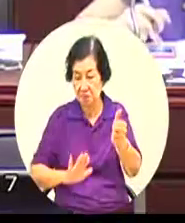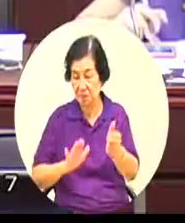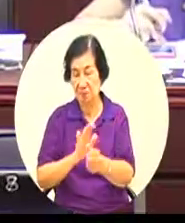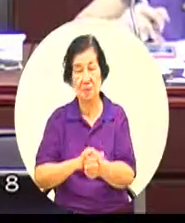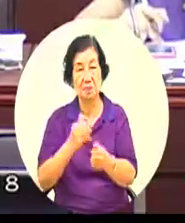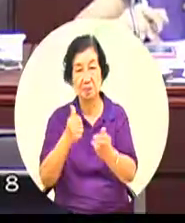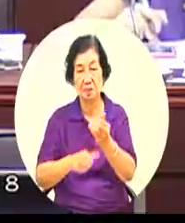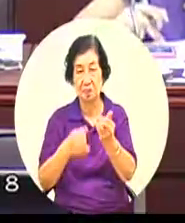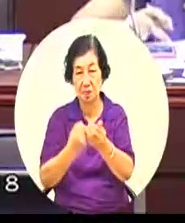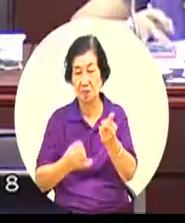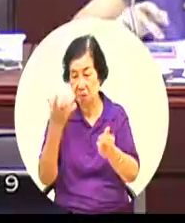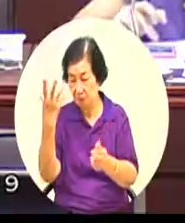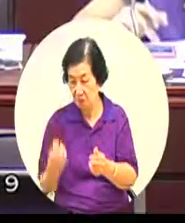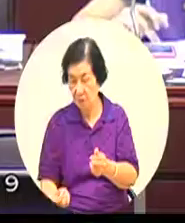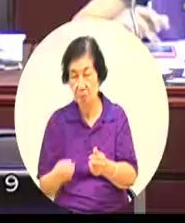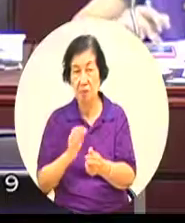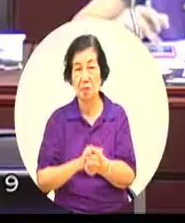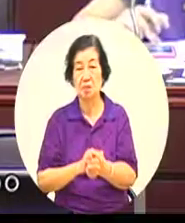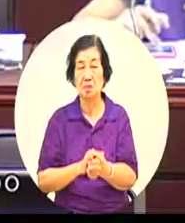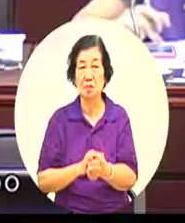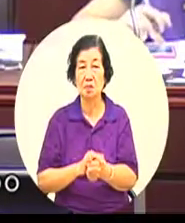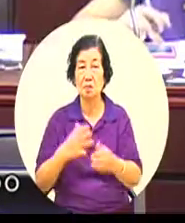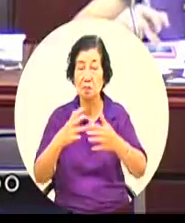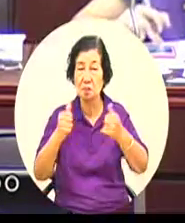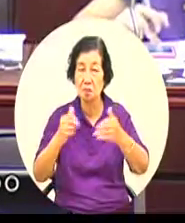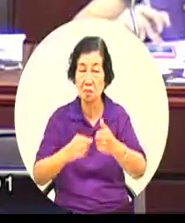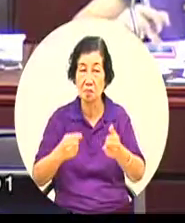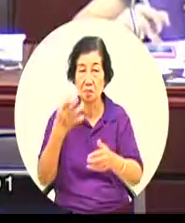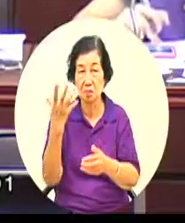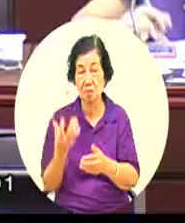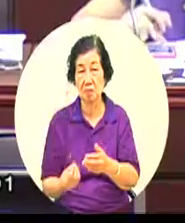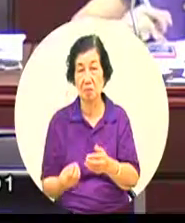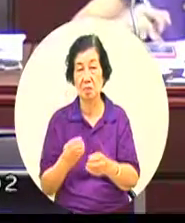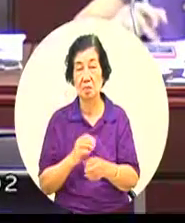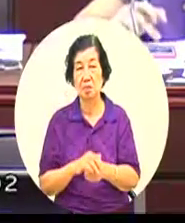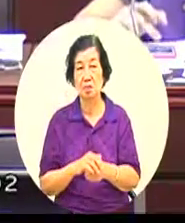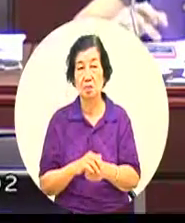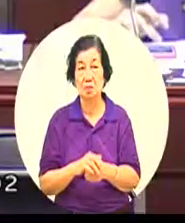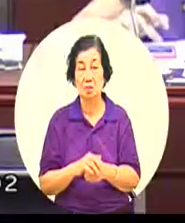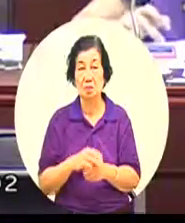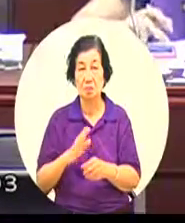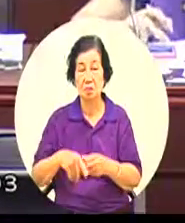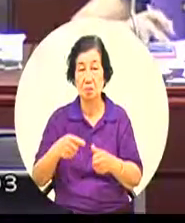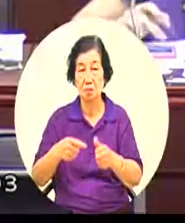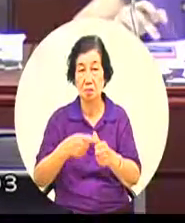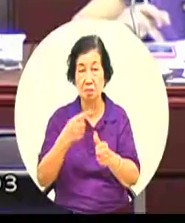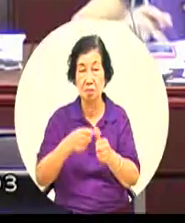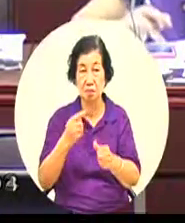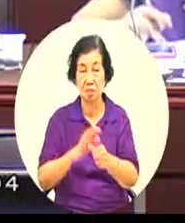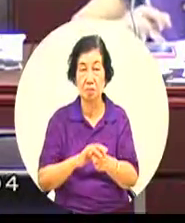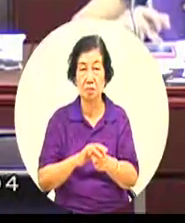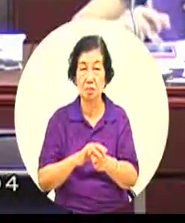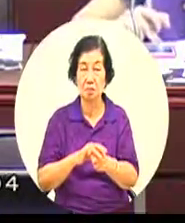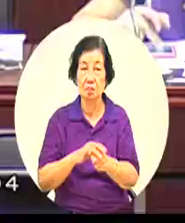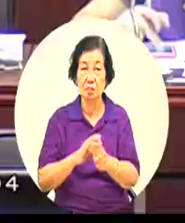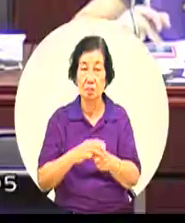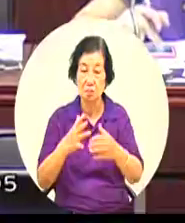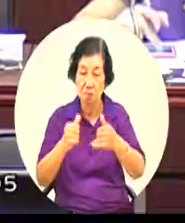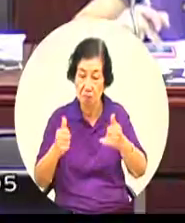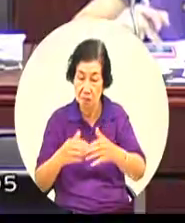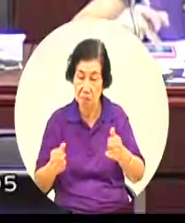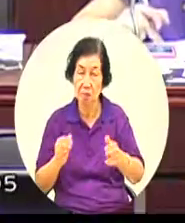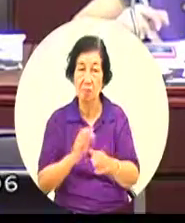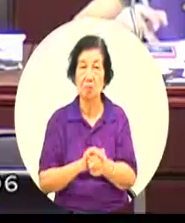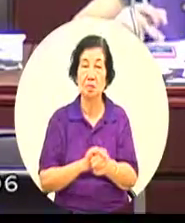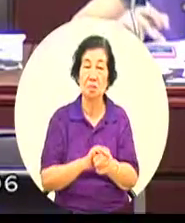到这个新生入学人数越来越少，所以教育部门的回应就是我们先试图为学生的学习来讲用一些混龄的